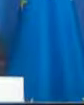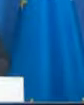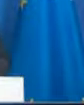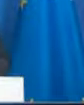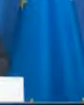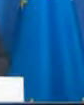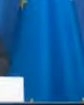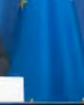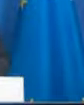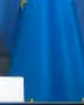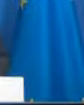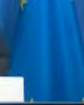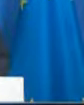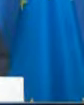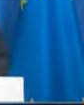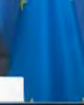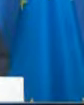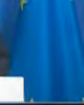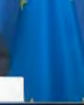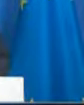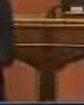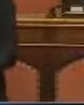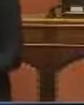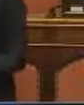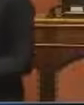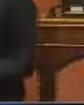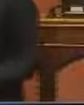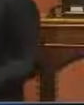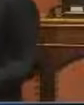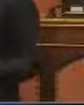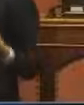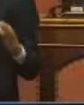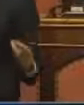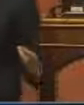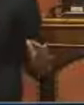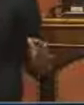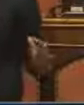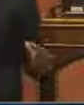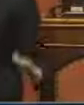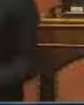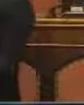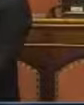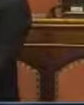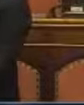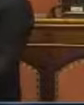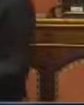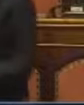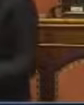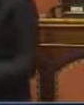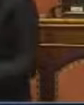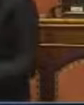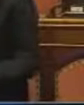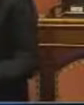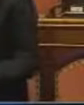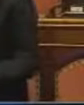pannello fotovoltaico, chiama una paleolica per risolvere il problema, o deve trovare nel sistema sanitario la soluzione? Se